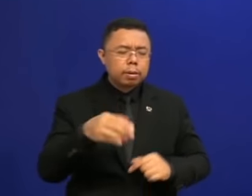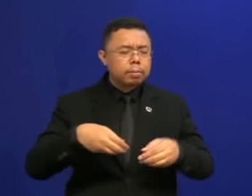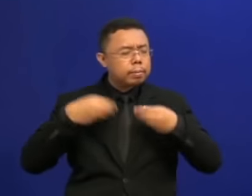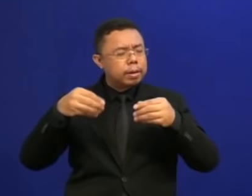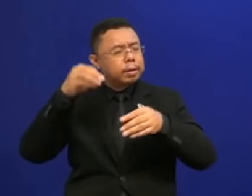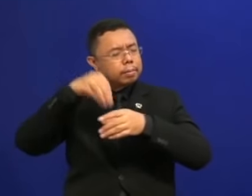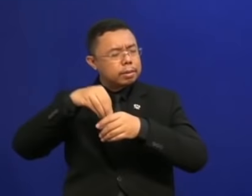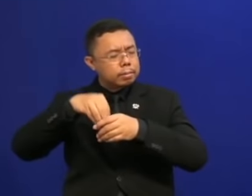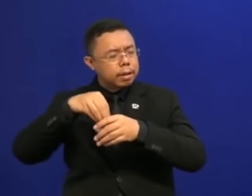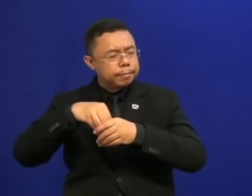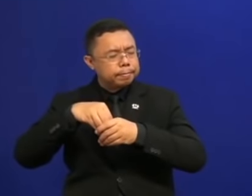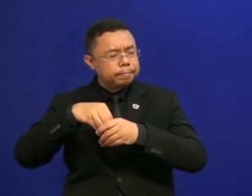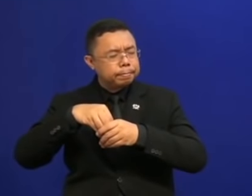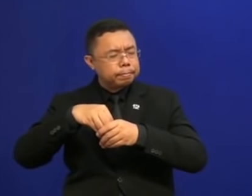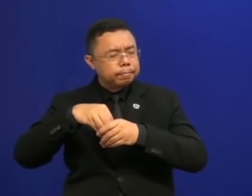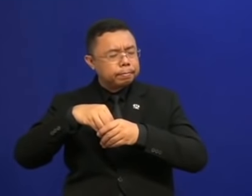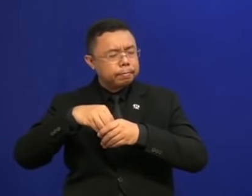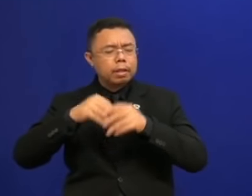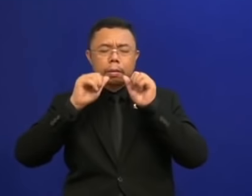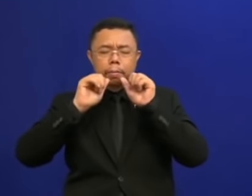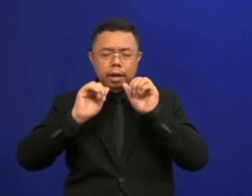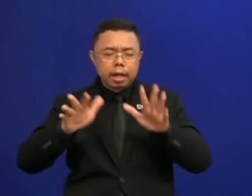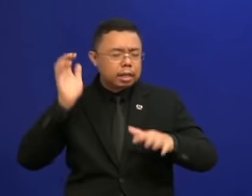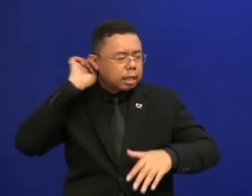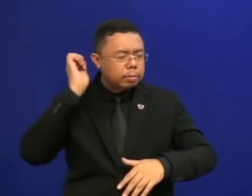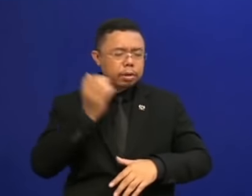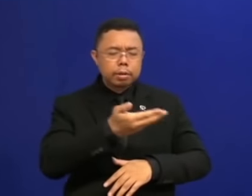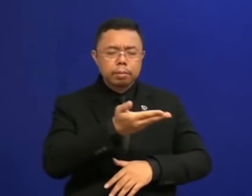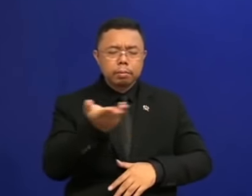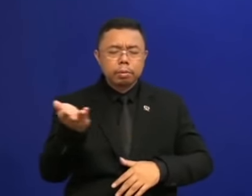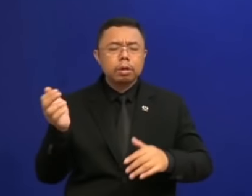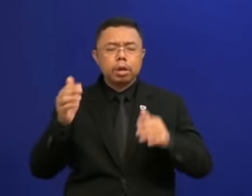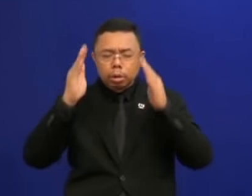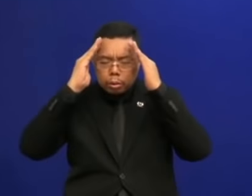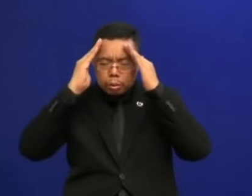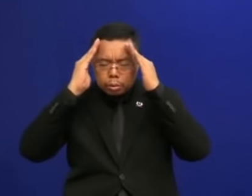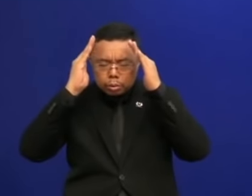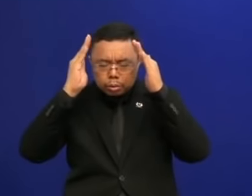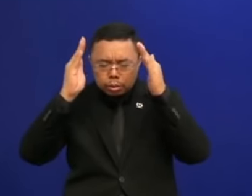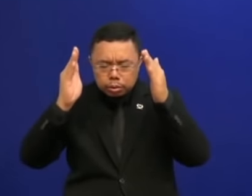memberikan persembahan, berkati ibu-ibu itu secara khusus.